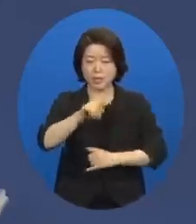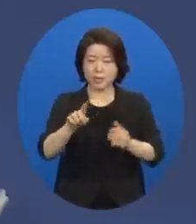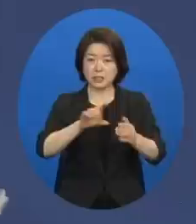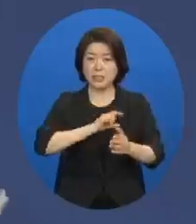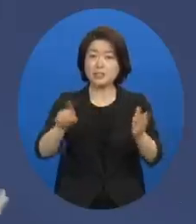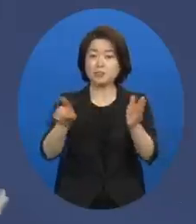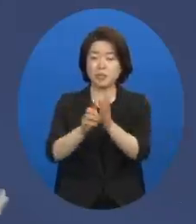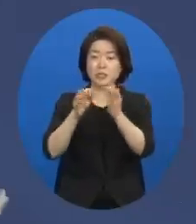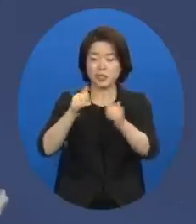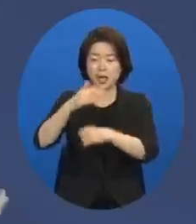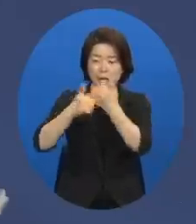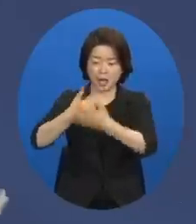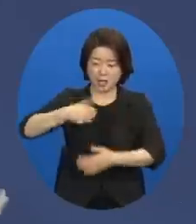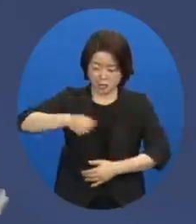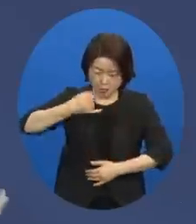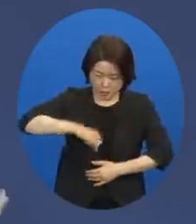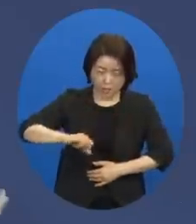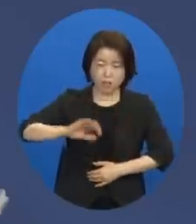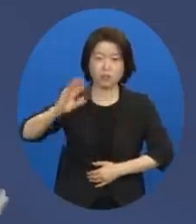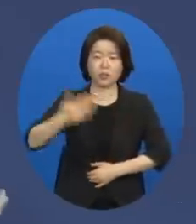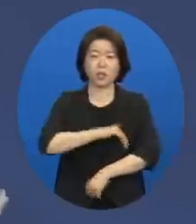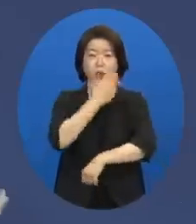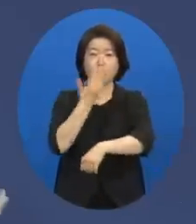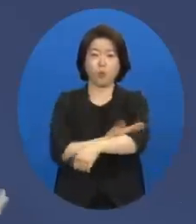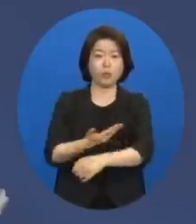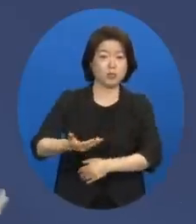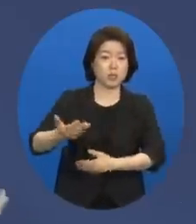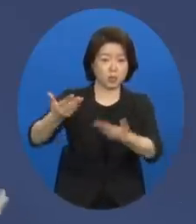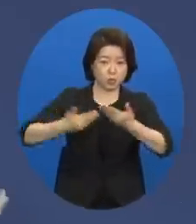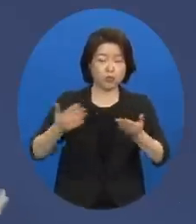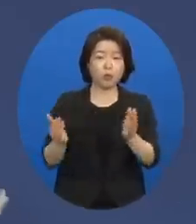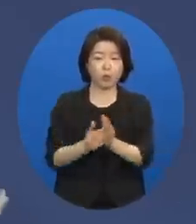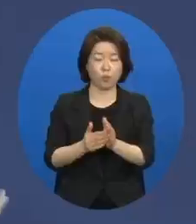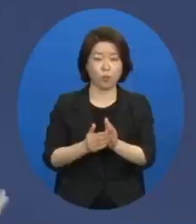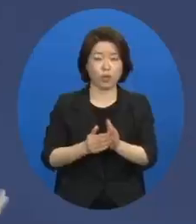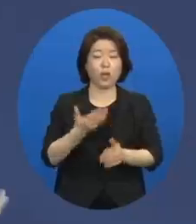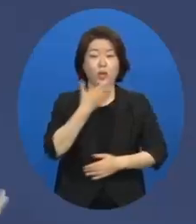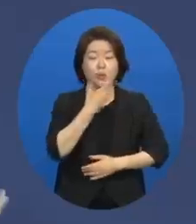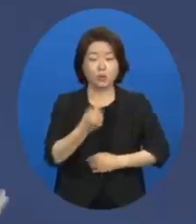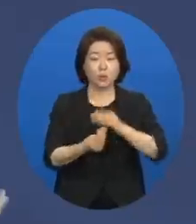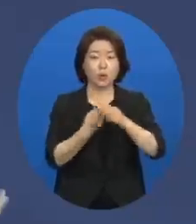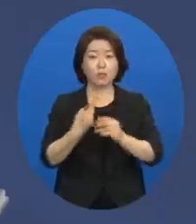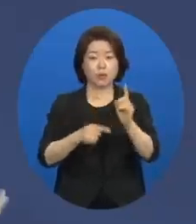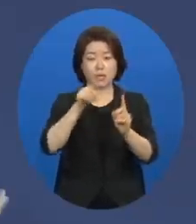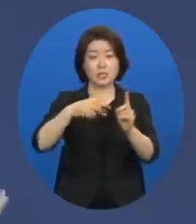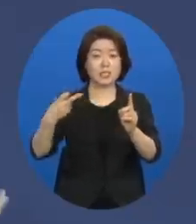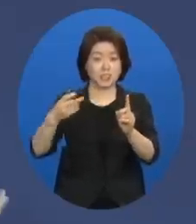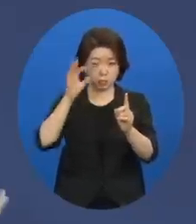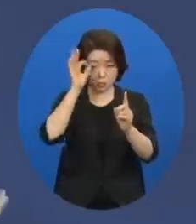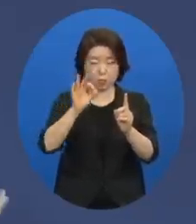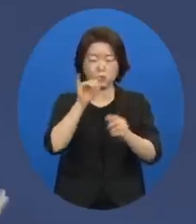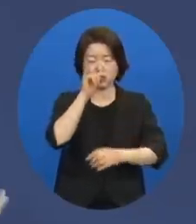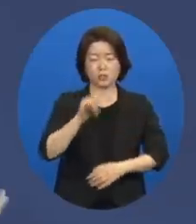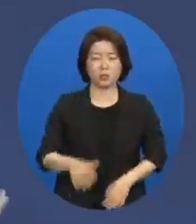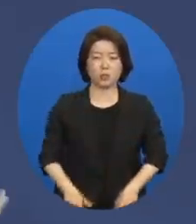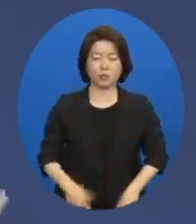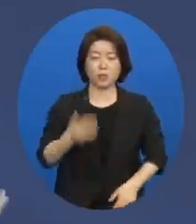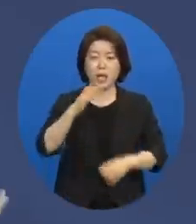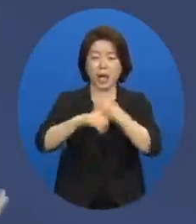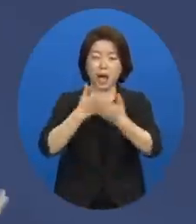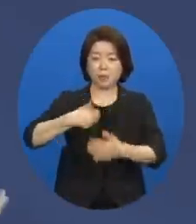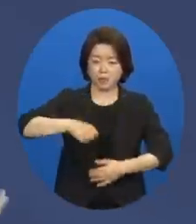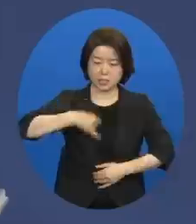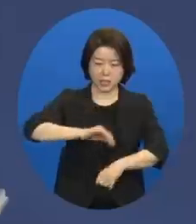하나님의 자녀가 되는 권세를 주셨다고 요한복음 1장 12절에 주님 말씀해 주셨습니다. 하나님의 자녀의